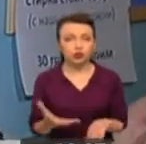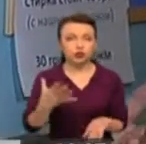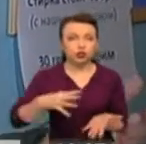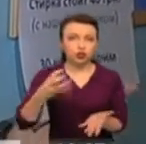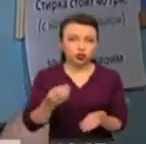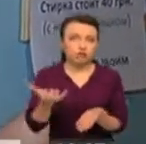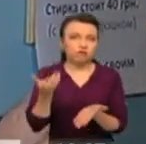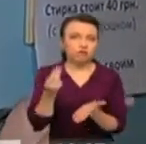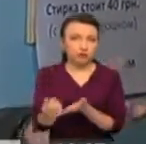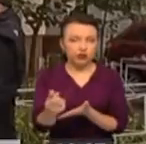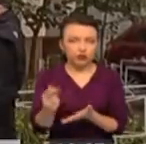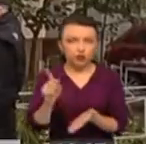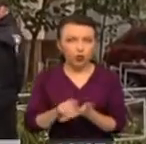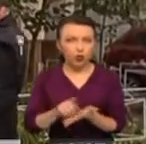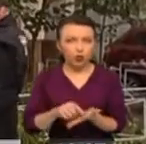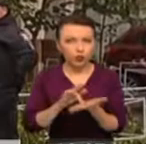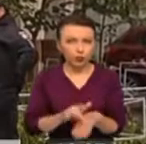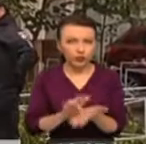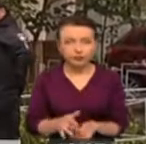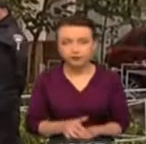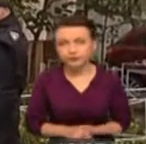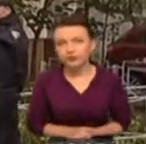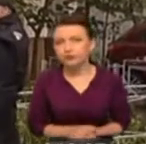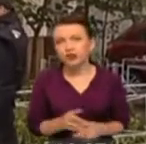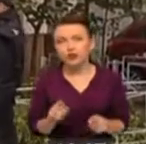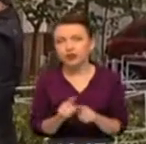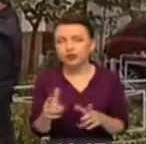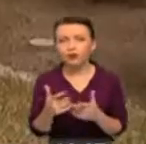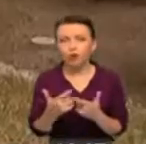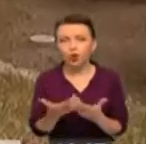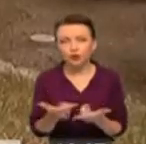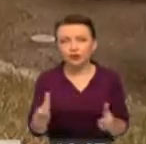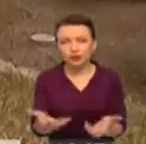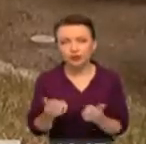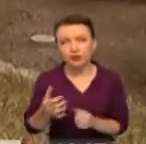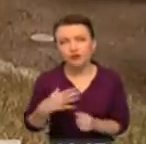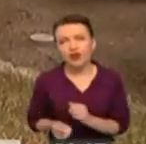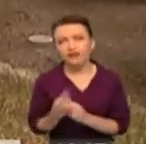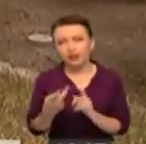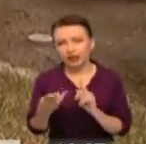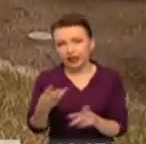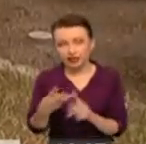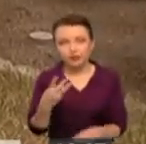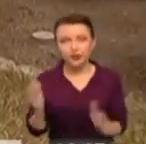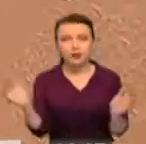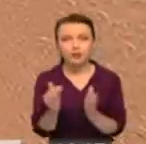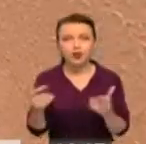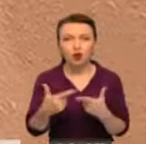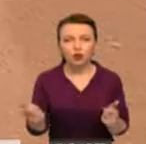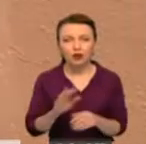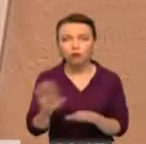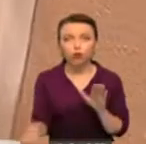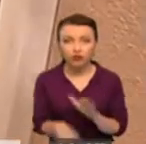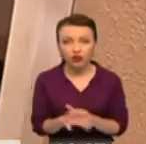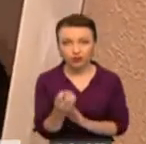виплачувати вже налог на туризм. Не таким гостинним виявився власник іншого гостелу. До міні-готелю у підвалі 14-го